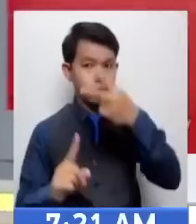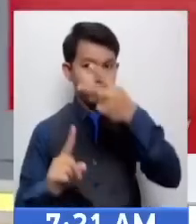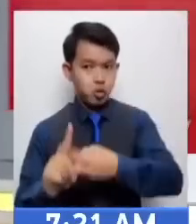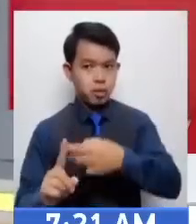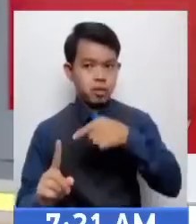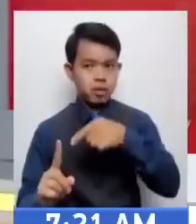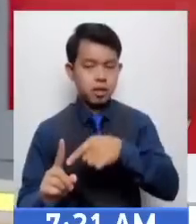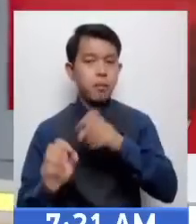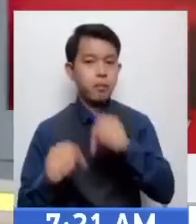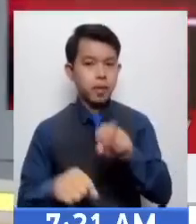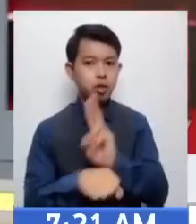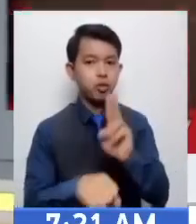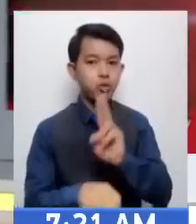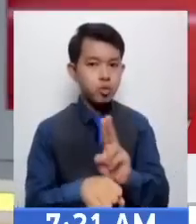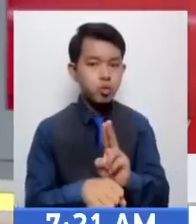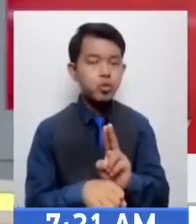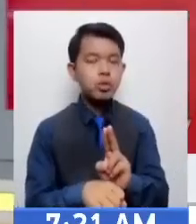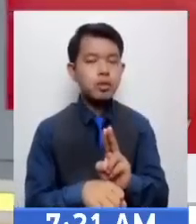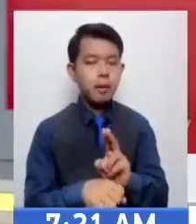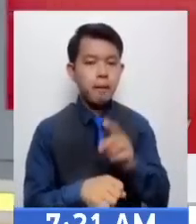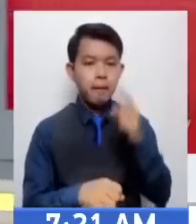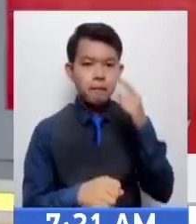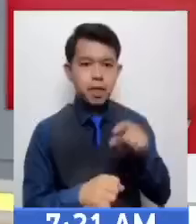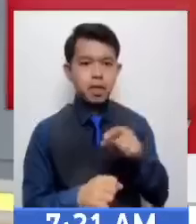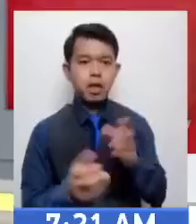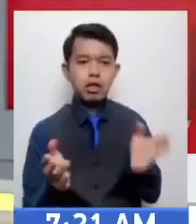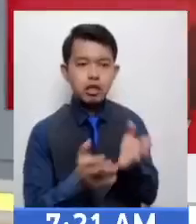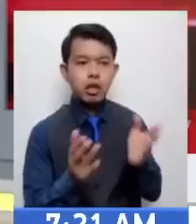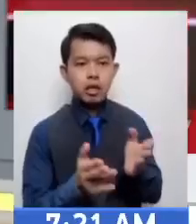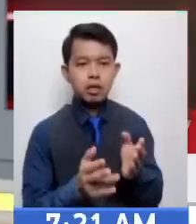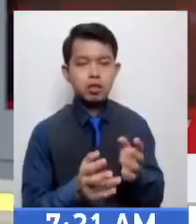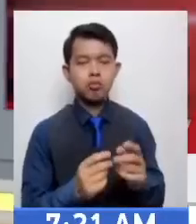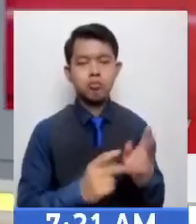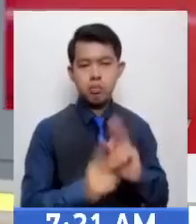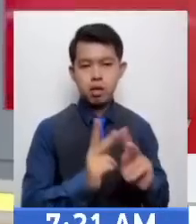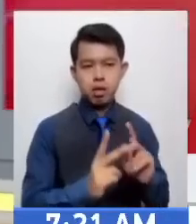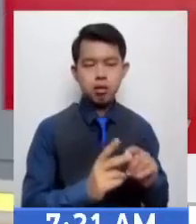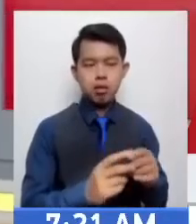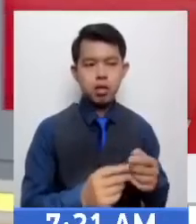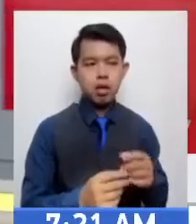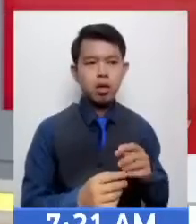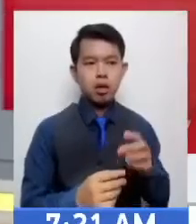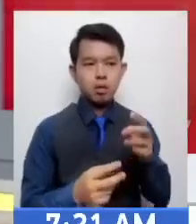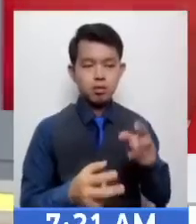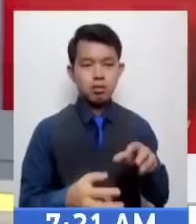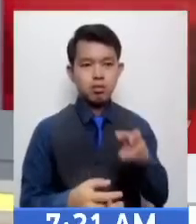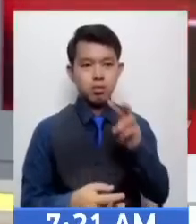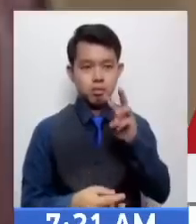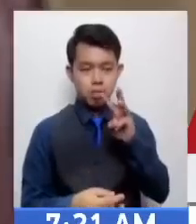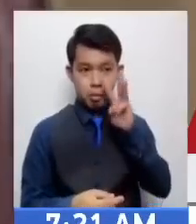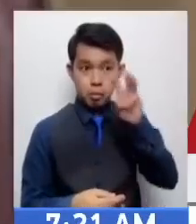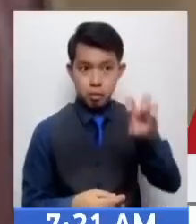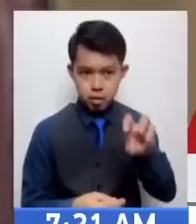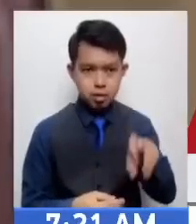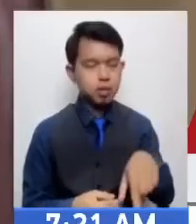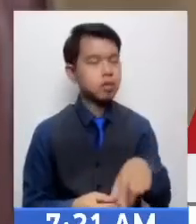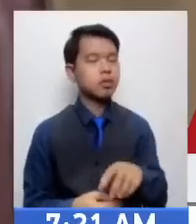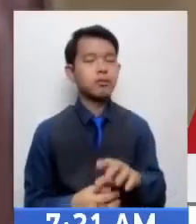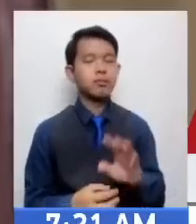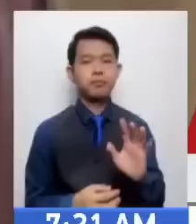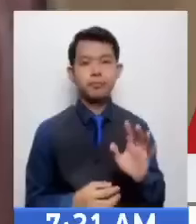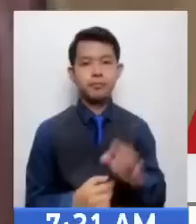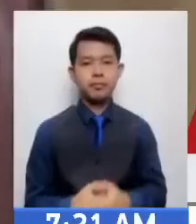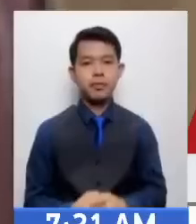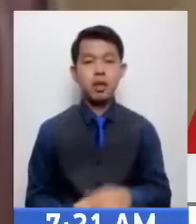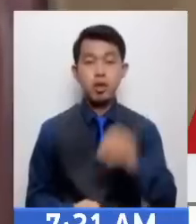mga pwedeng umatras, umurong, o hindi na maging saksi laban sa kanya. Yan po ay opinion po nila. Alam